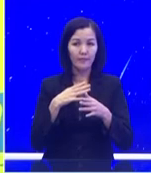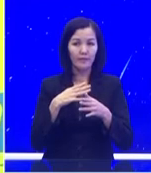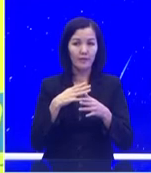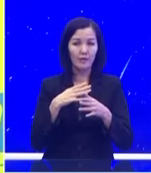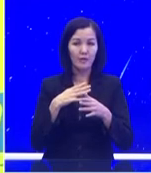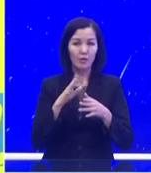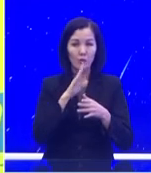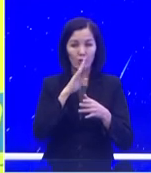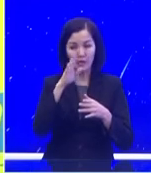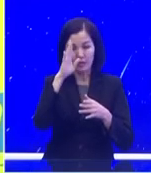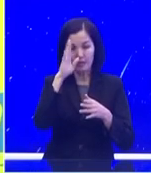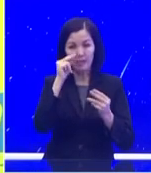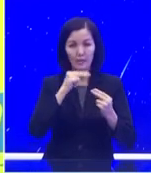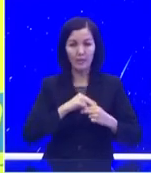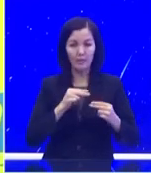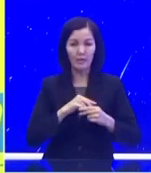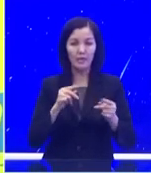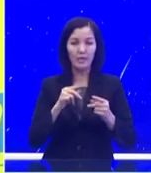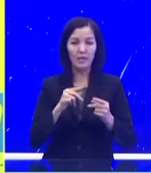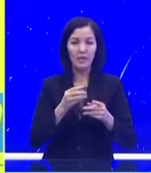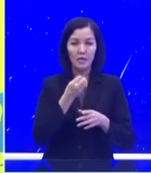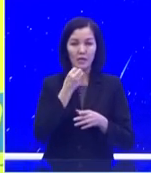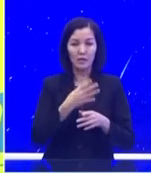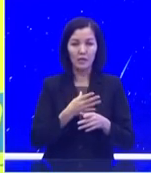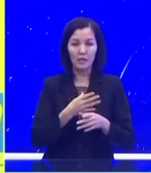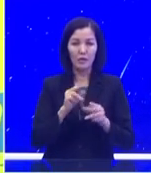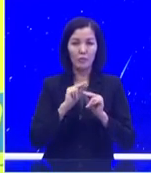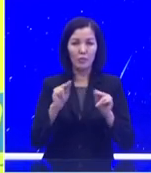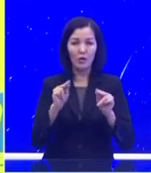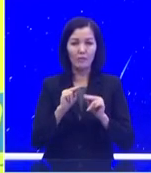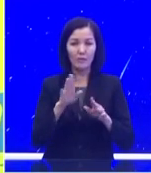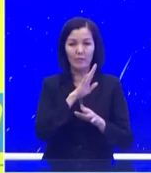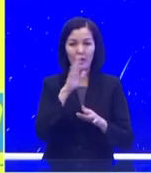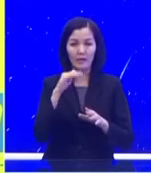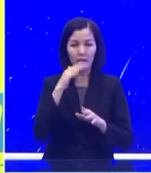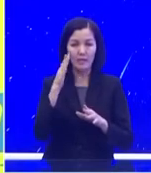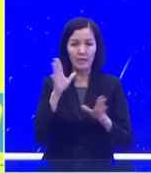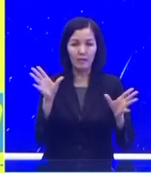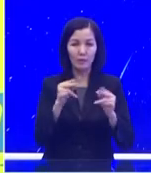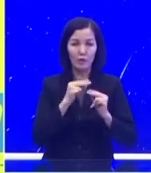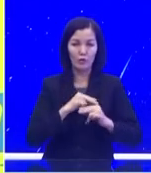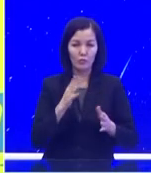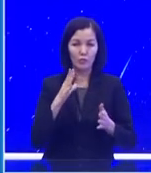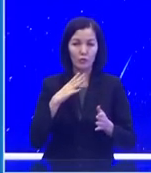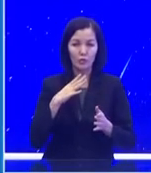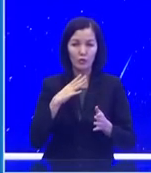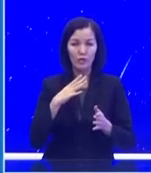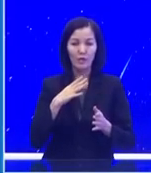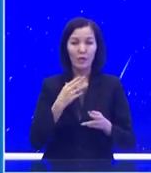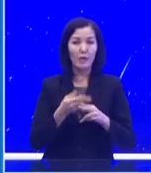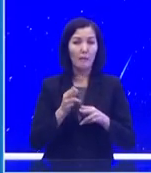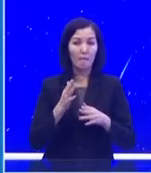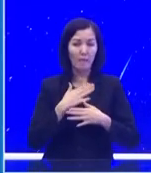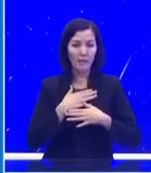еңбектері ерекше, оған қосымша мұғалімдер мен ата-аналары көп еңбектегенін тағы білініп отыр. Мен риза болып